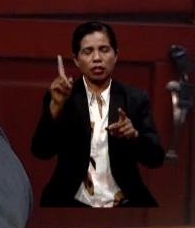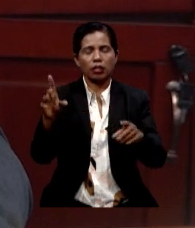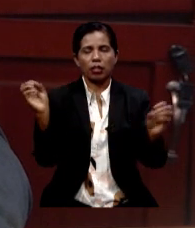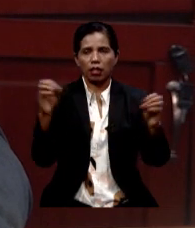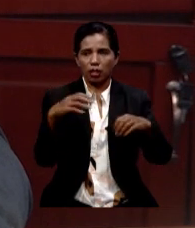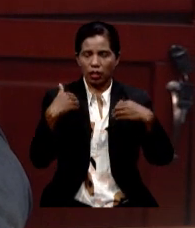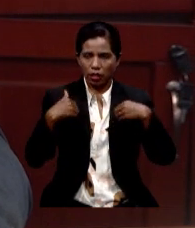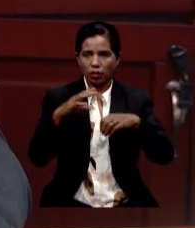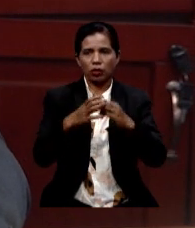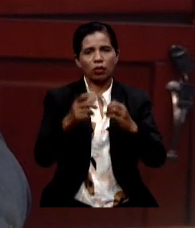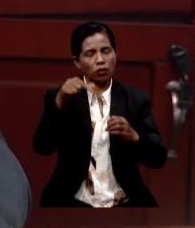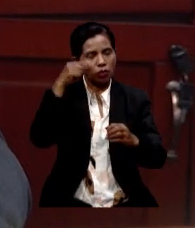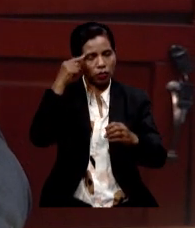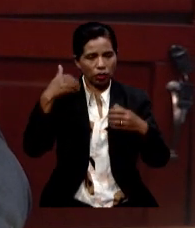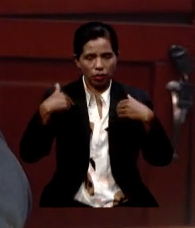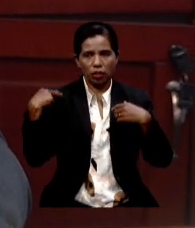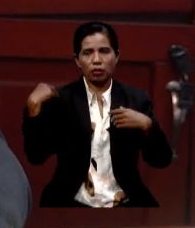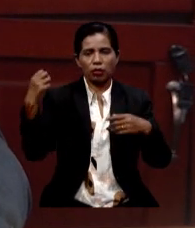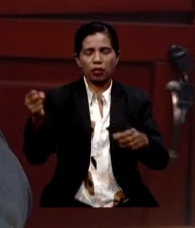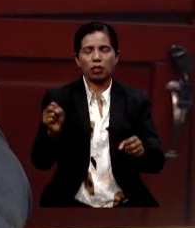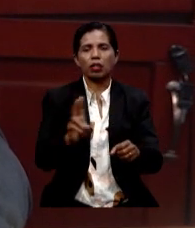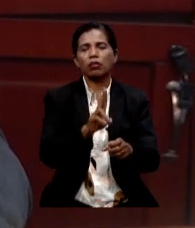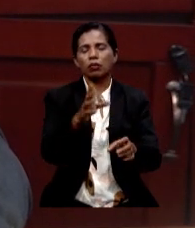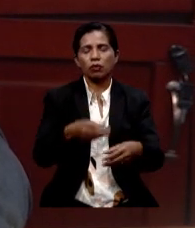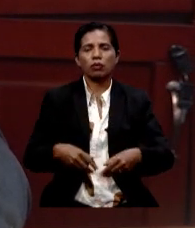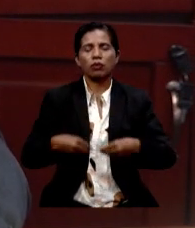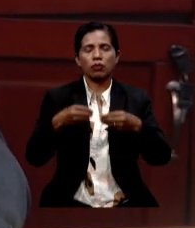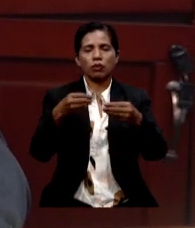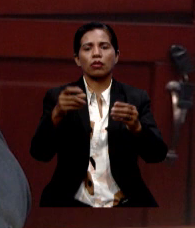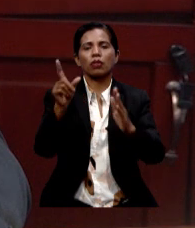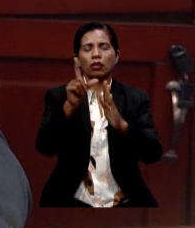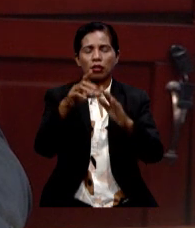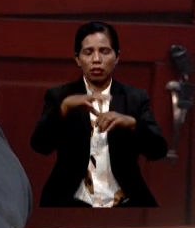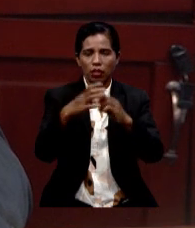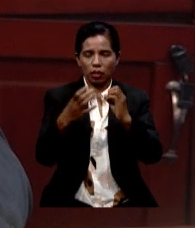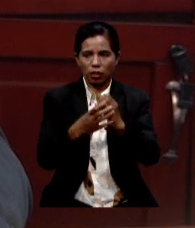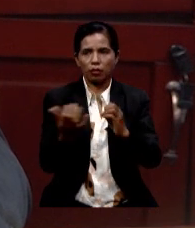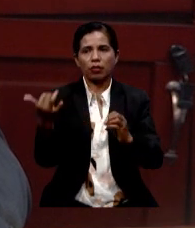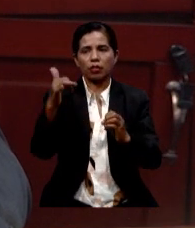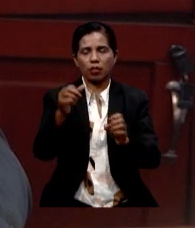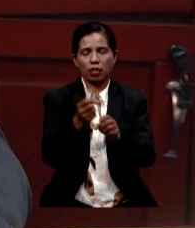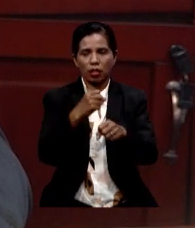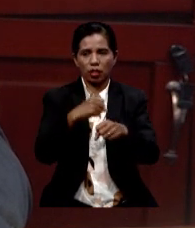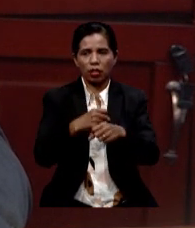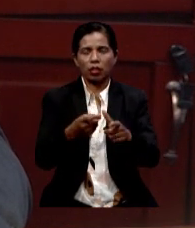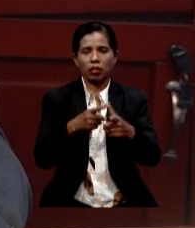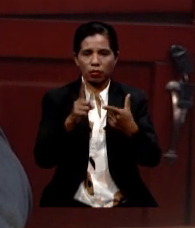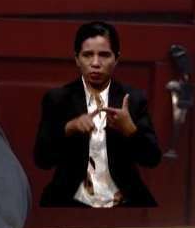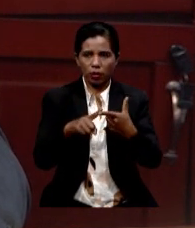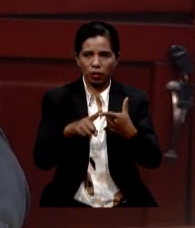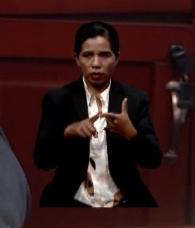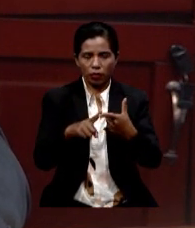kita gubernur makia kebitomak perat bela hal eksekutor li dan ne hal perlekit kuan wanita pada depan sudah